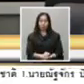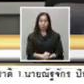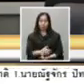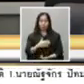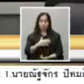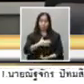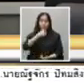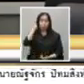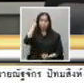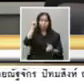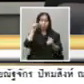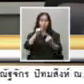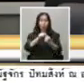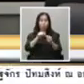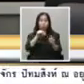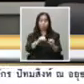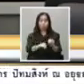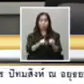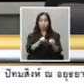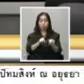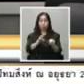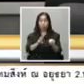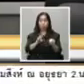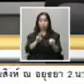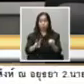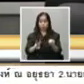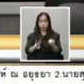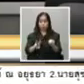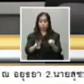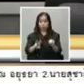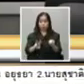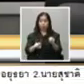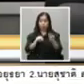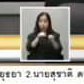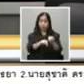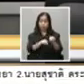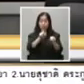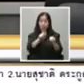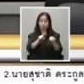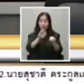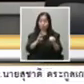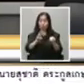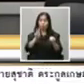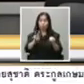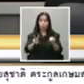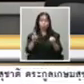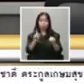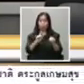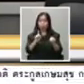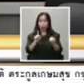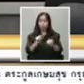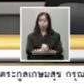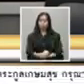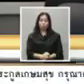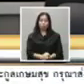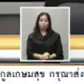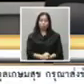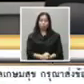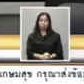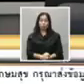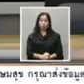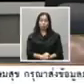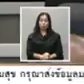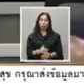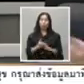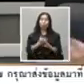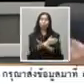ได้อภิปรายในมาตรา162ครับมาตรา162นี่ก็คือก่อน ท่านเ